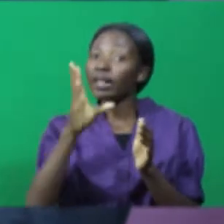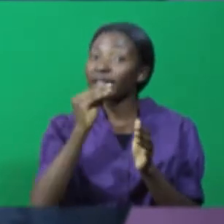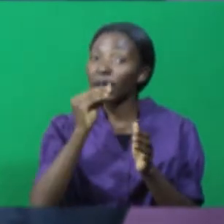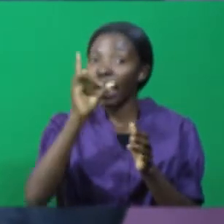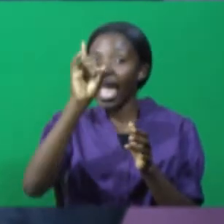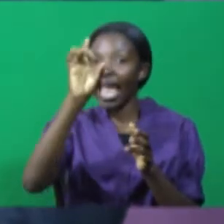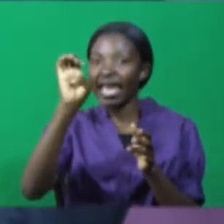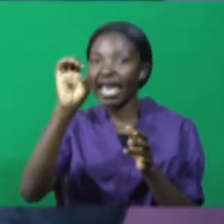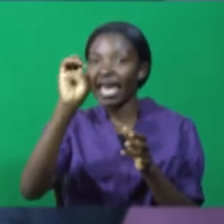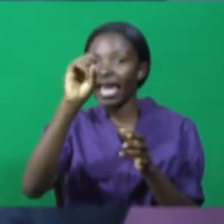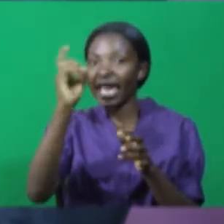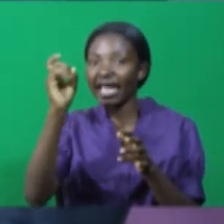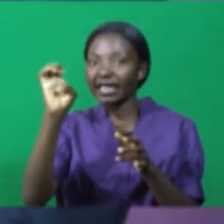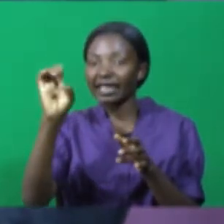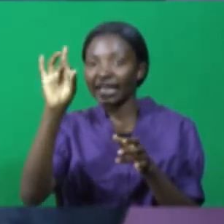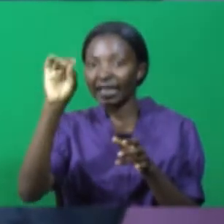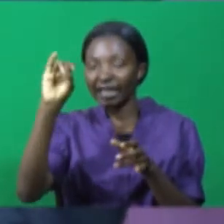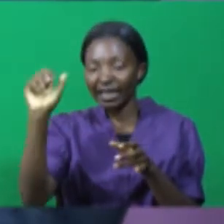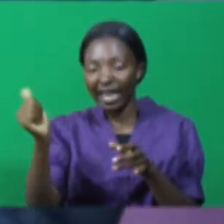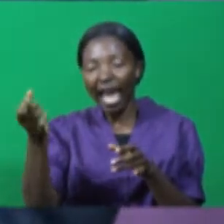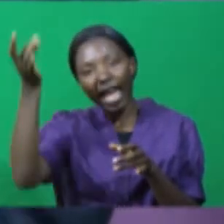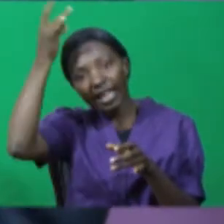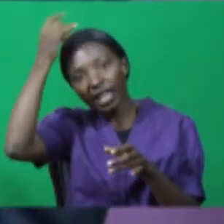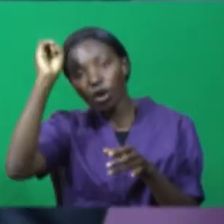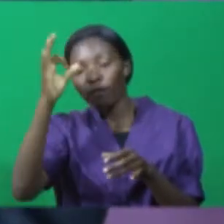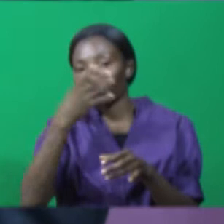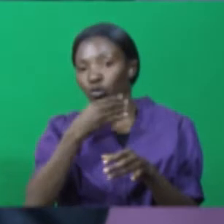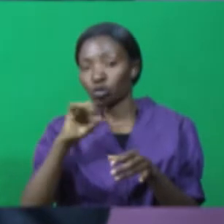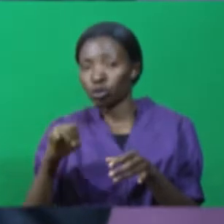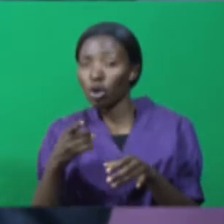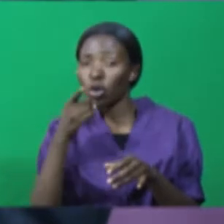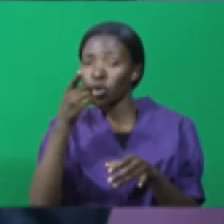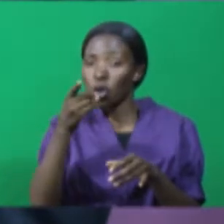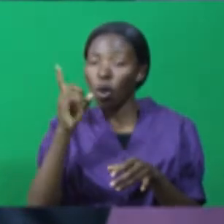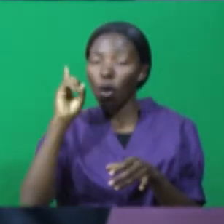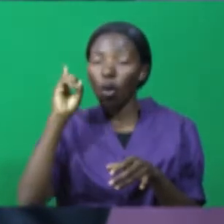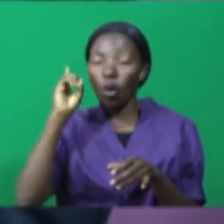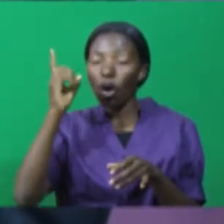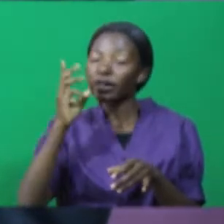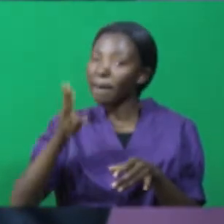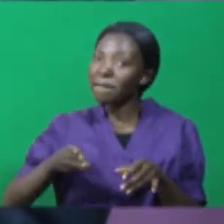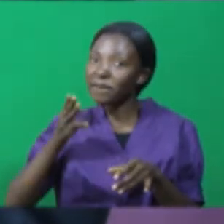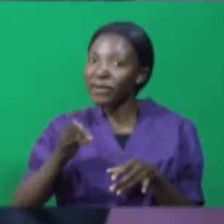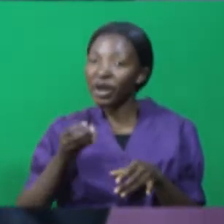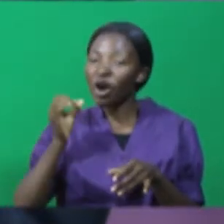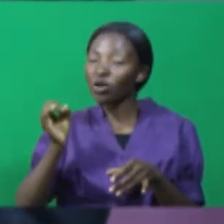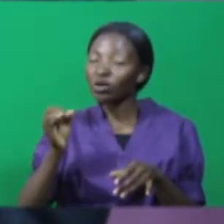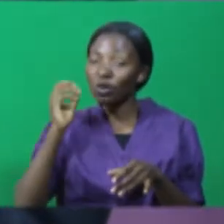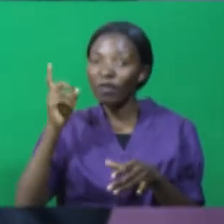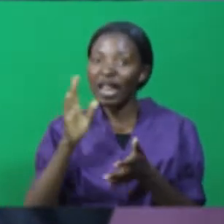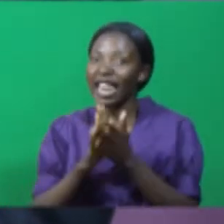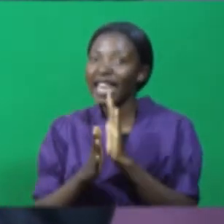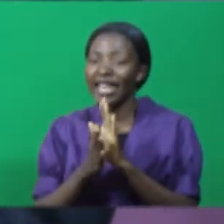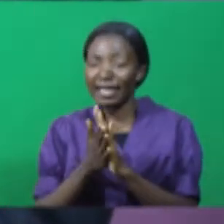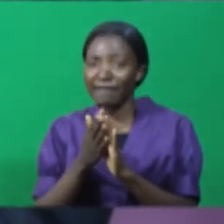mambo waJudha muti mwari wako waunovimba naye ngarege kukunyengera uchiti Jerusalem ari ngaiswe muruoko